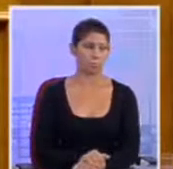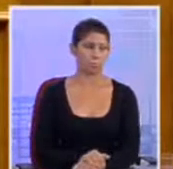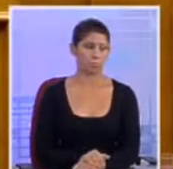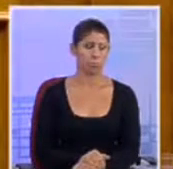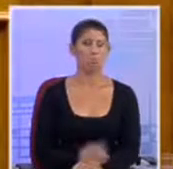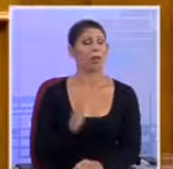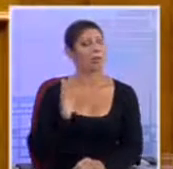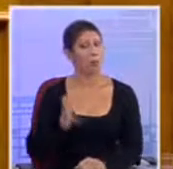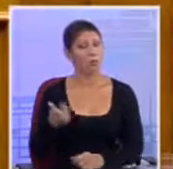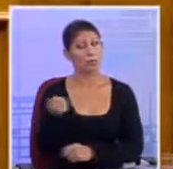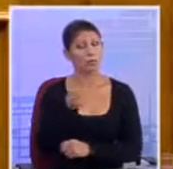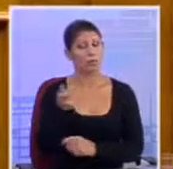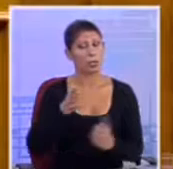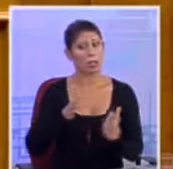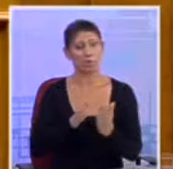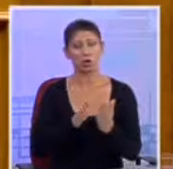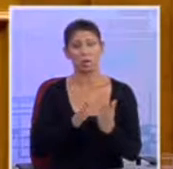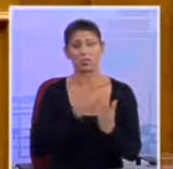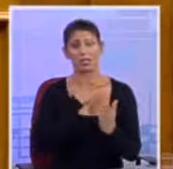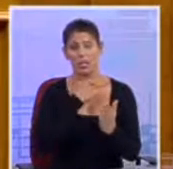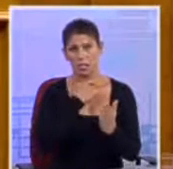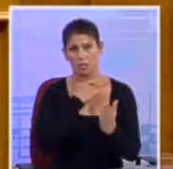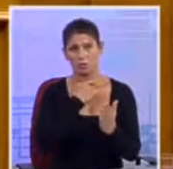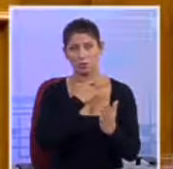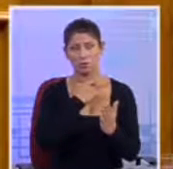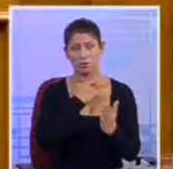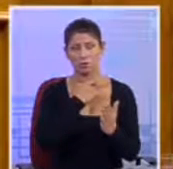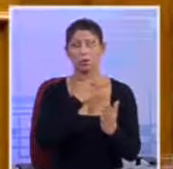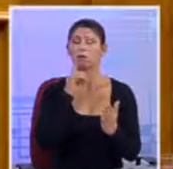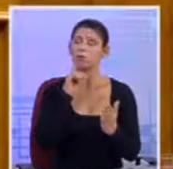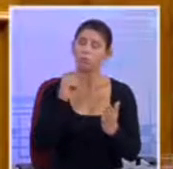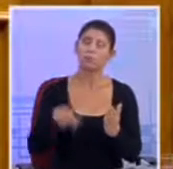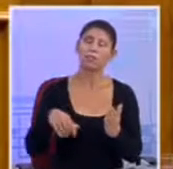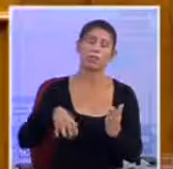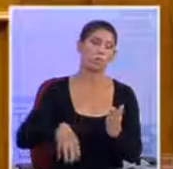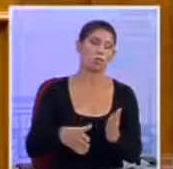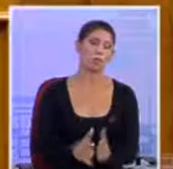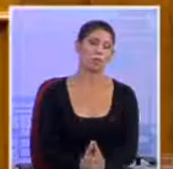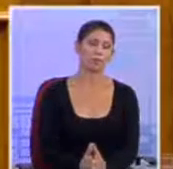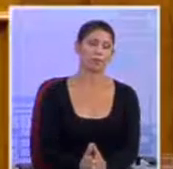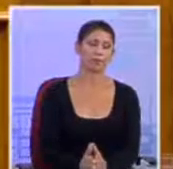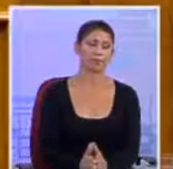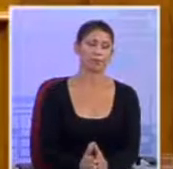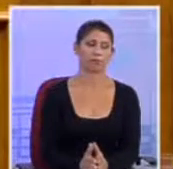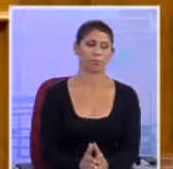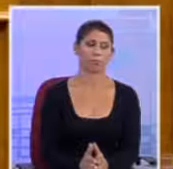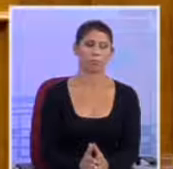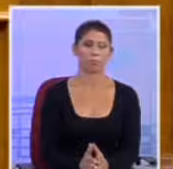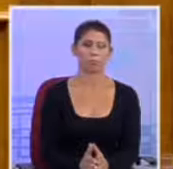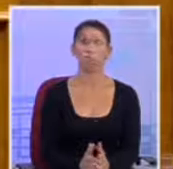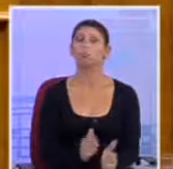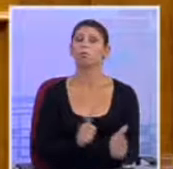να μπορεί να αντιμετωπίσει τις ανάγκες και τις απαιτήσεις της εποχής. Ζήτημα προτεραιότητας